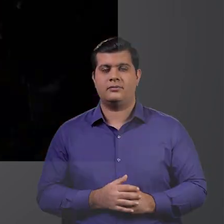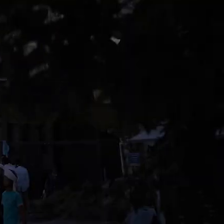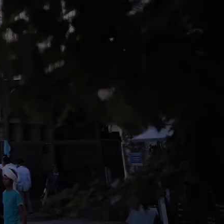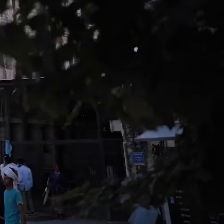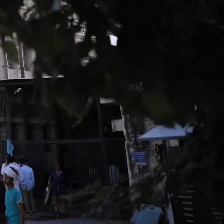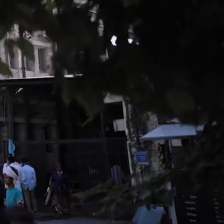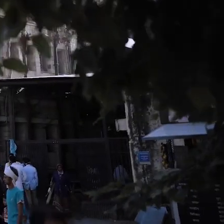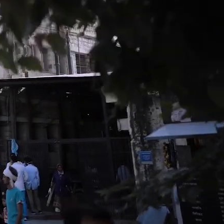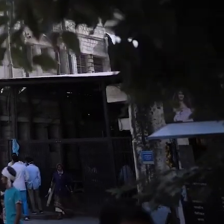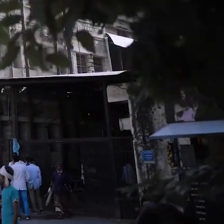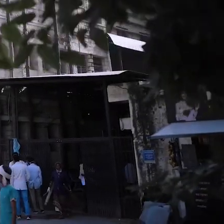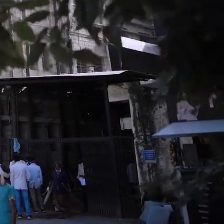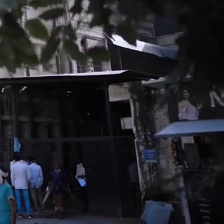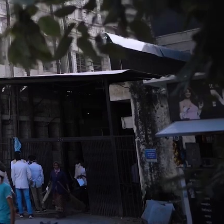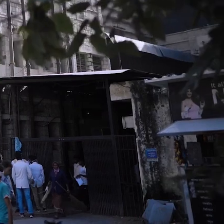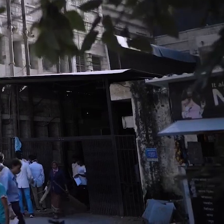है।